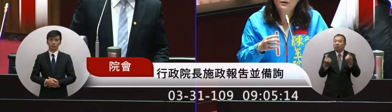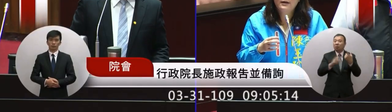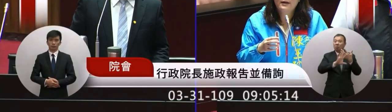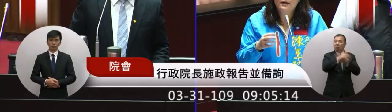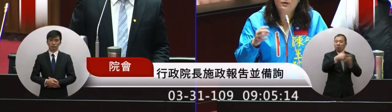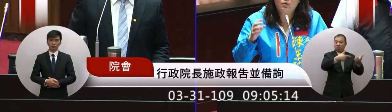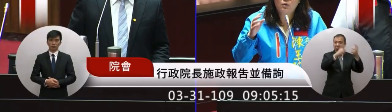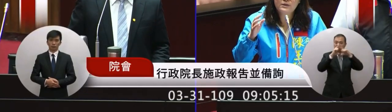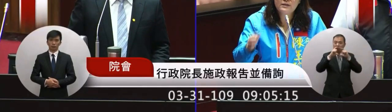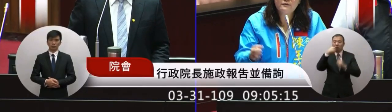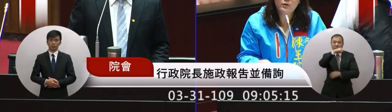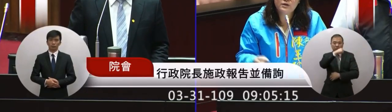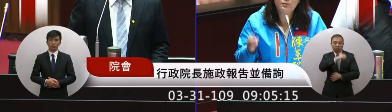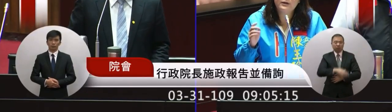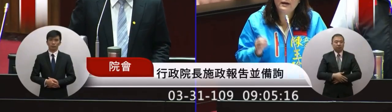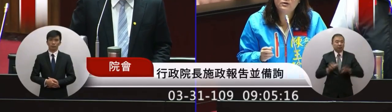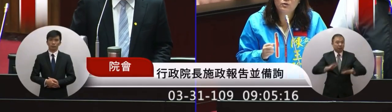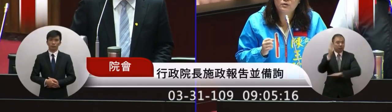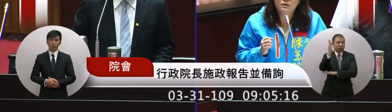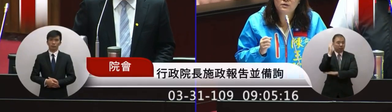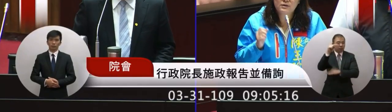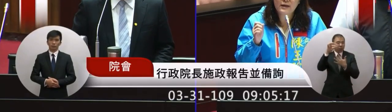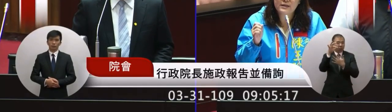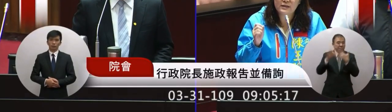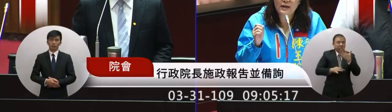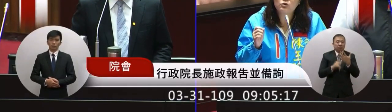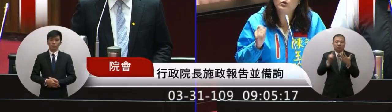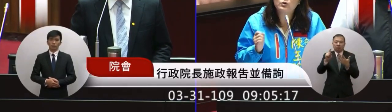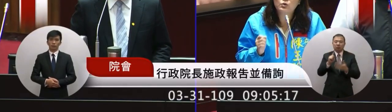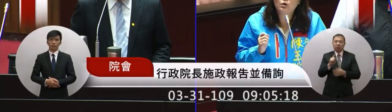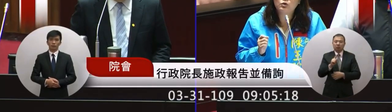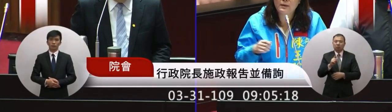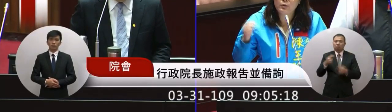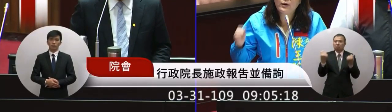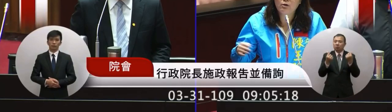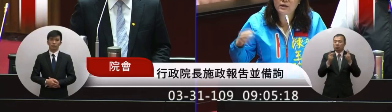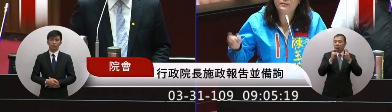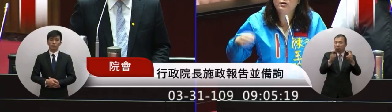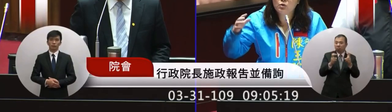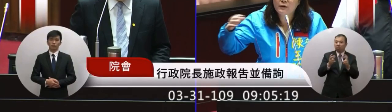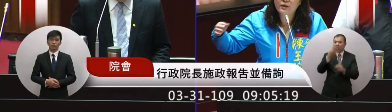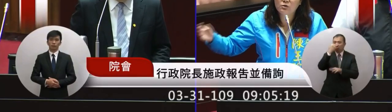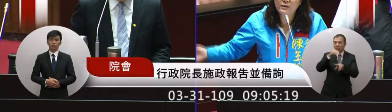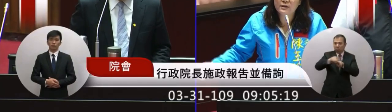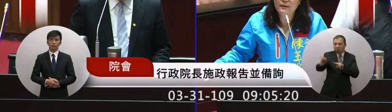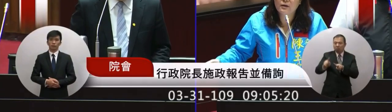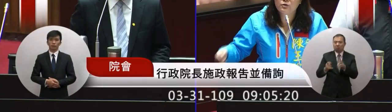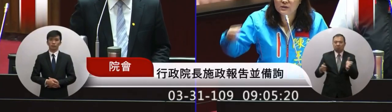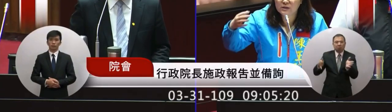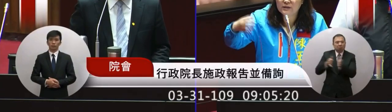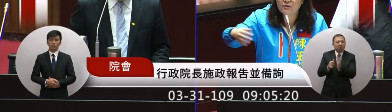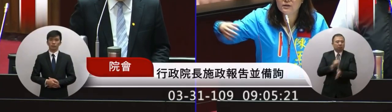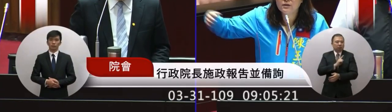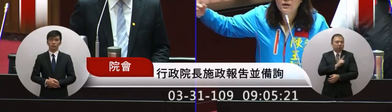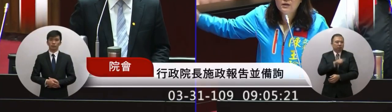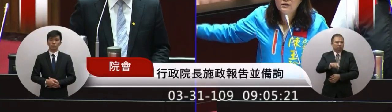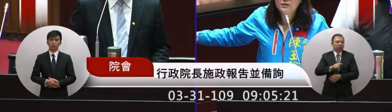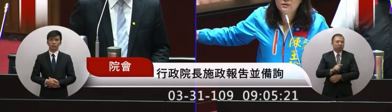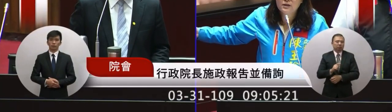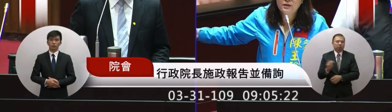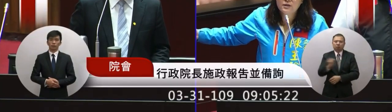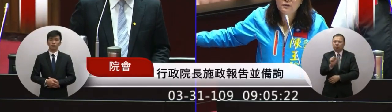后，那我们现在政府规定是不能搭乘大众运输工具嘛，比如说高铁什么要坐防疫专车嘛哈，就直接到这